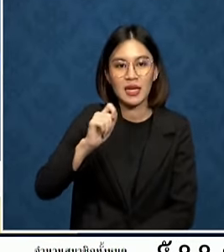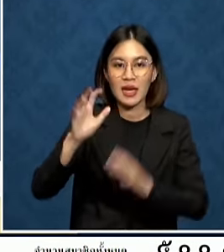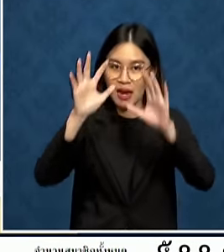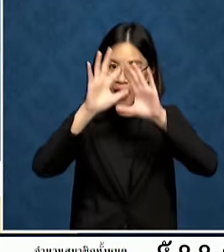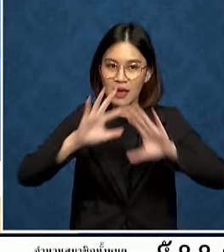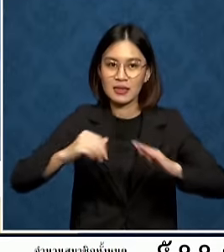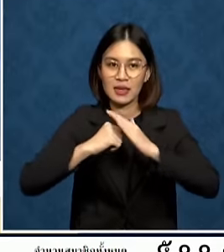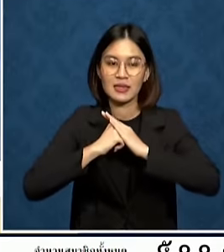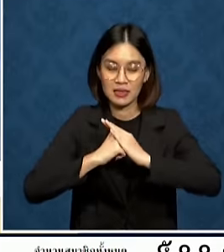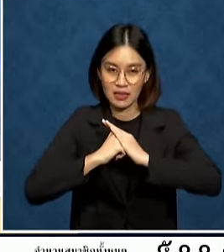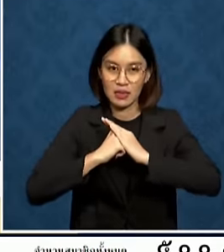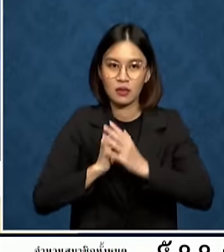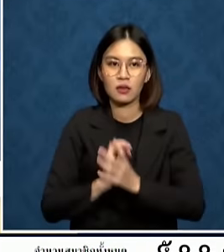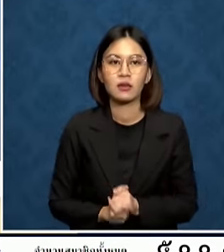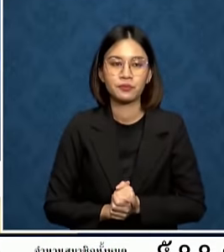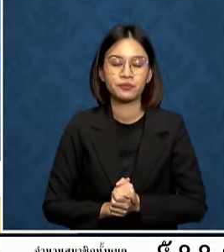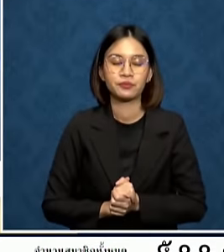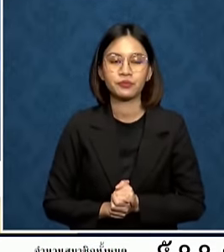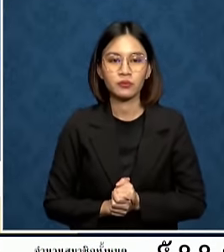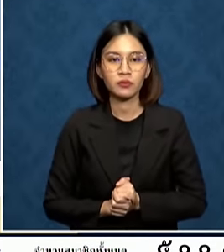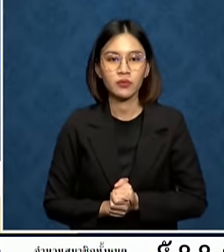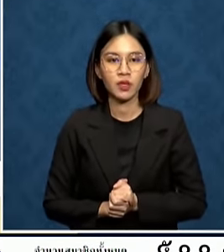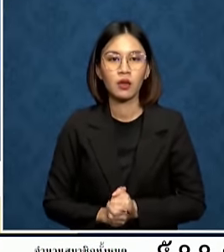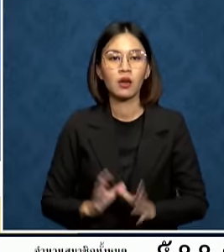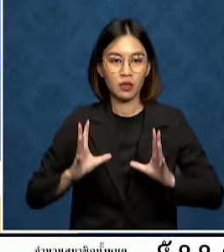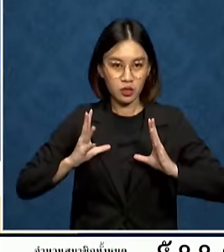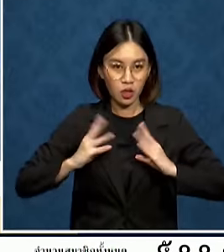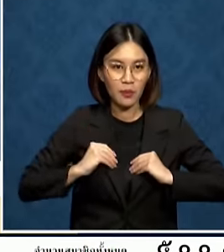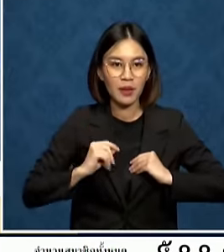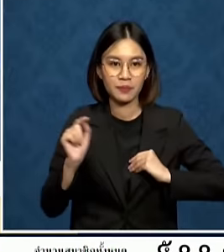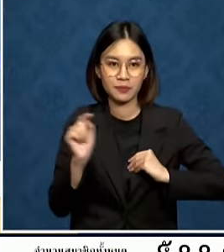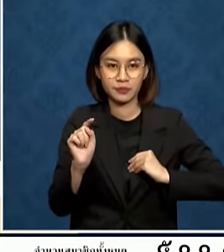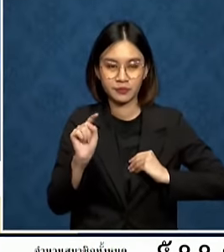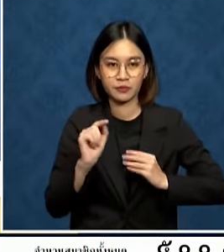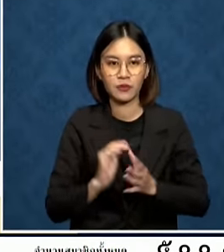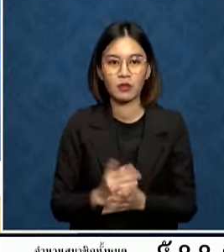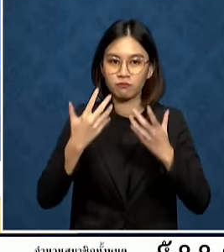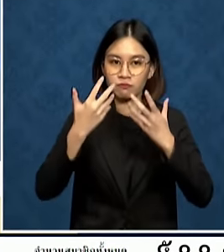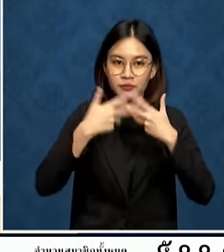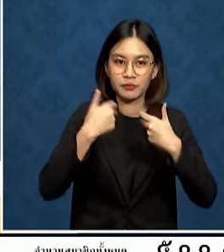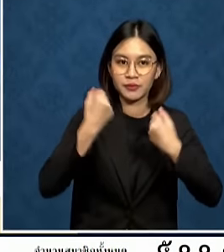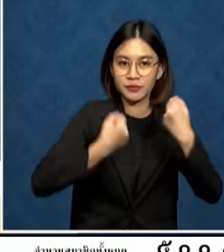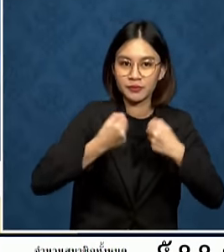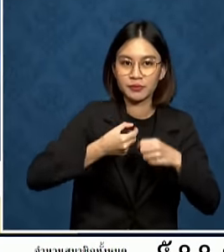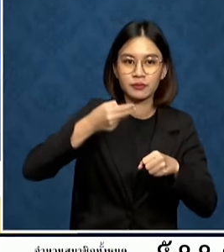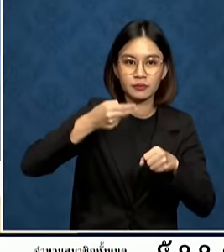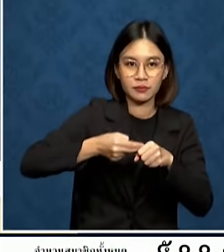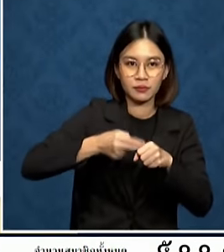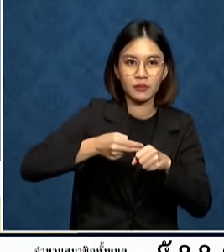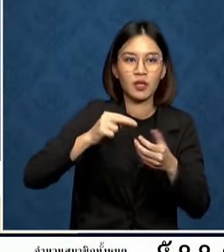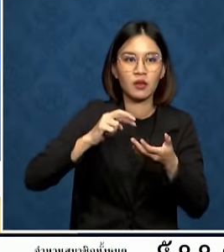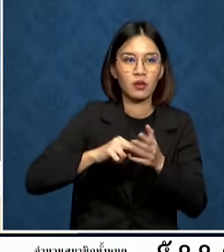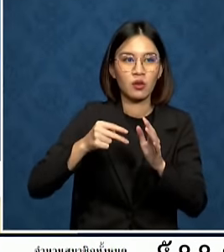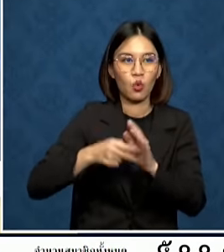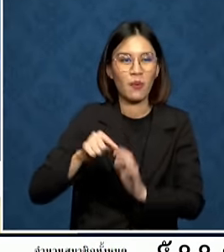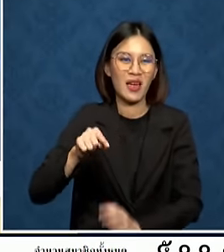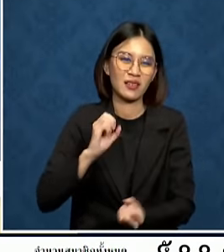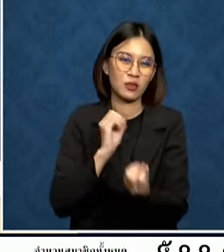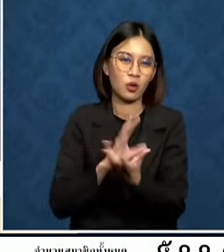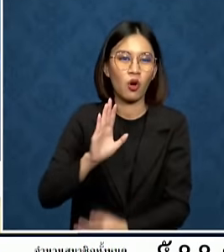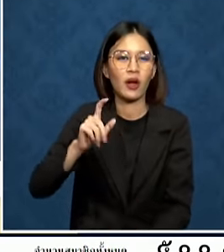จีนดังนั้นไม่มากก็น้อยก็ต้องยอมรับนะครับว่าอุตสาหกรรมรถยนต์สันดาบคือเหยื่อจาก